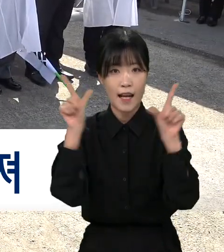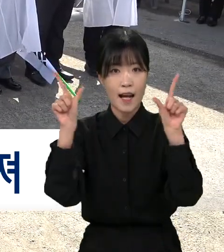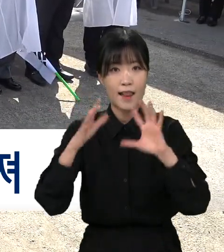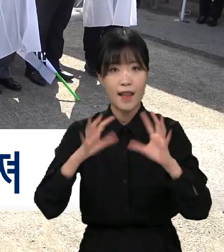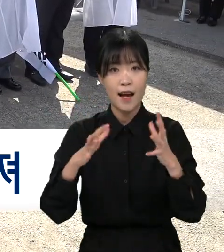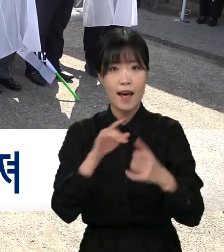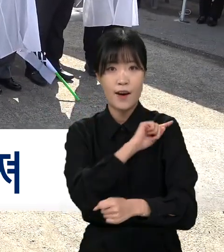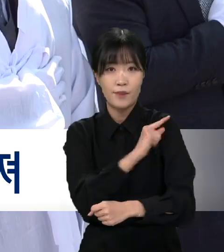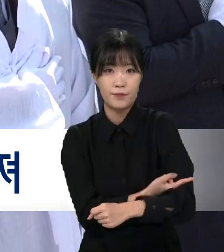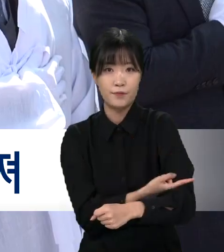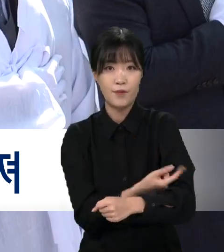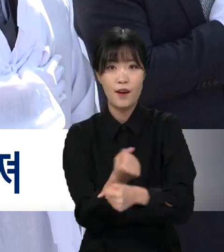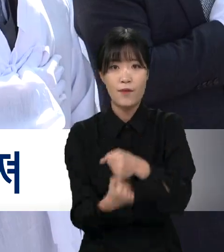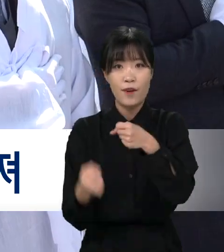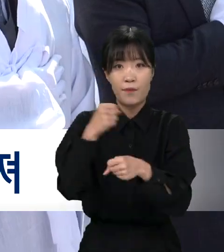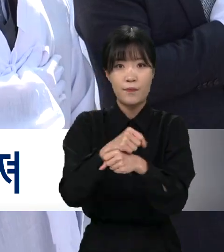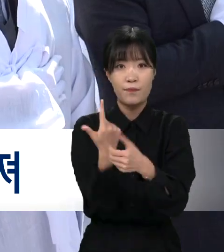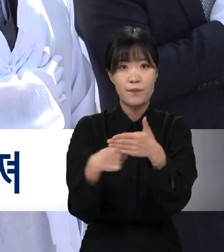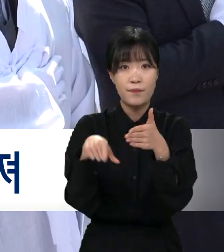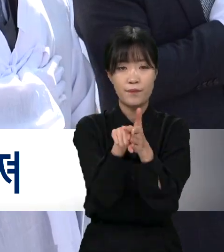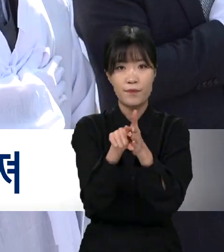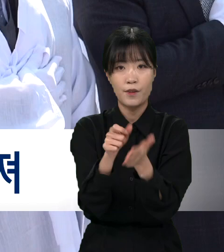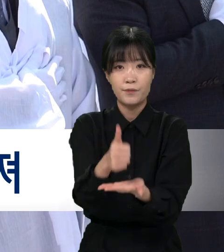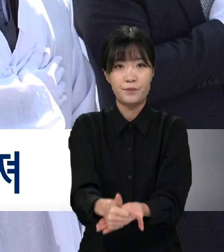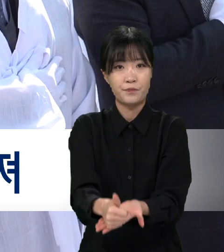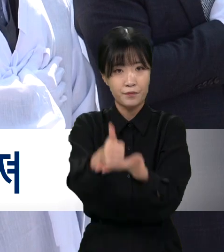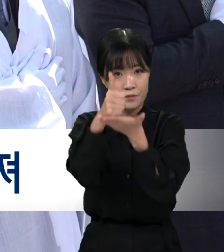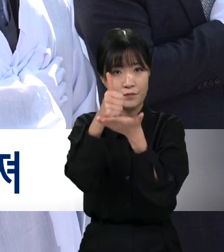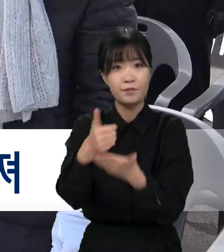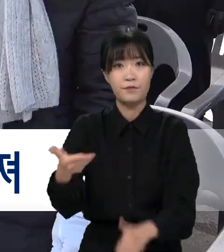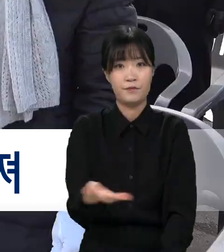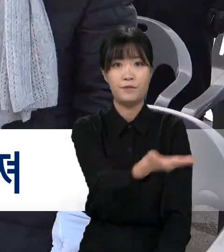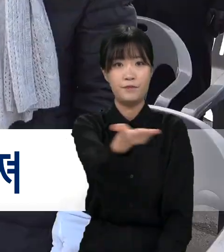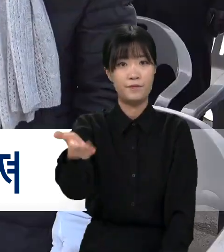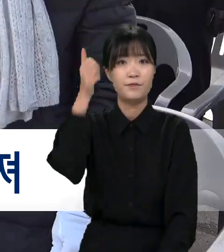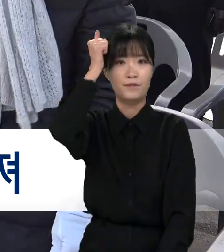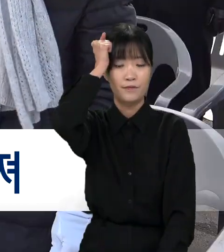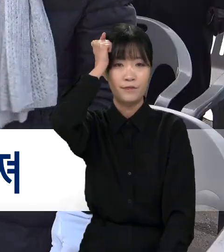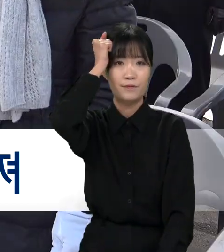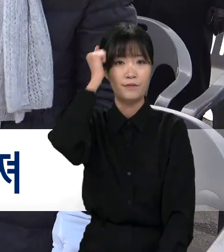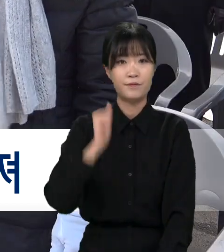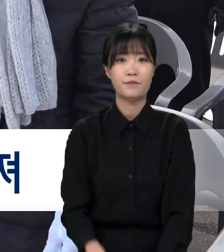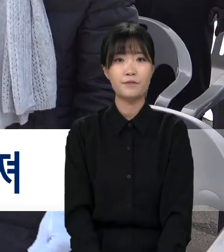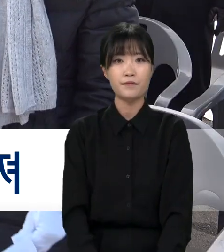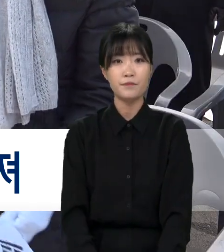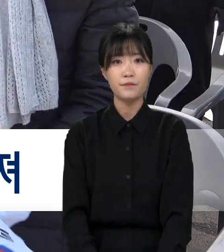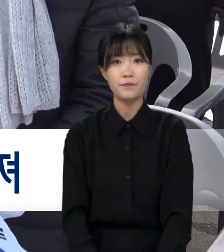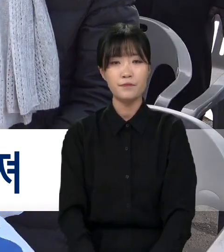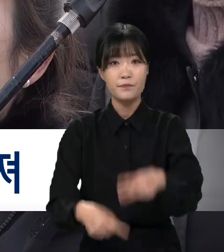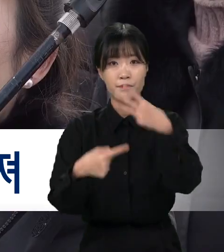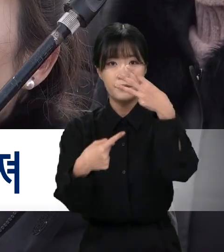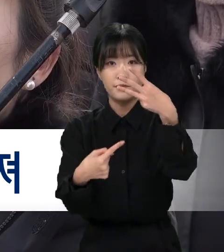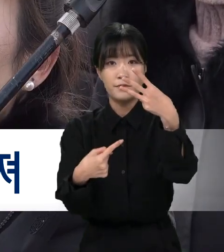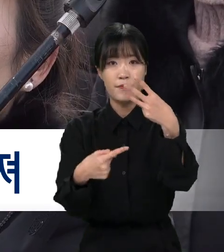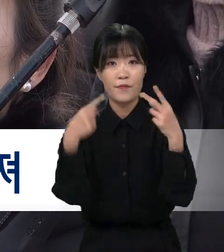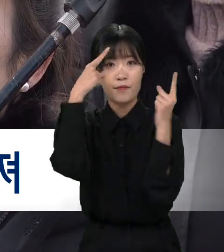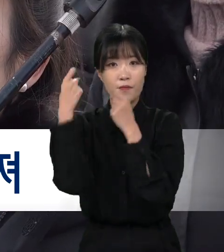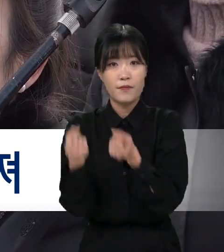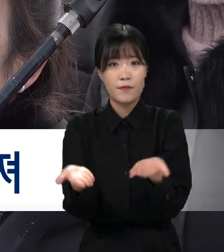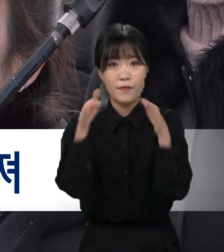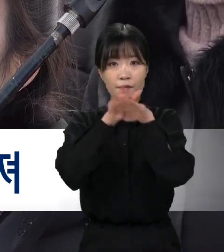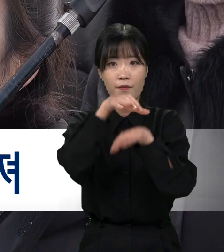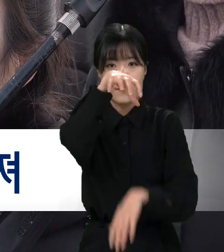보훈단체 400여명이 함한 이식은 복을 위협과 민족의